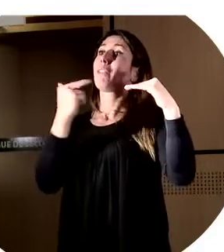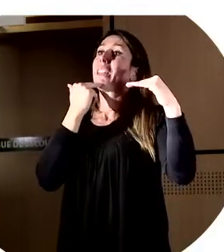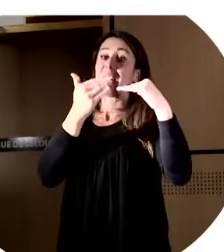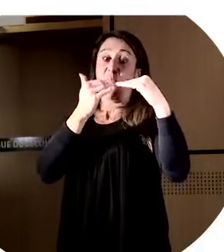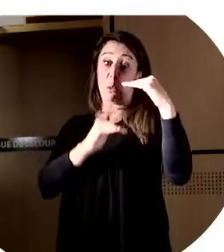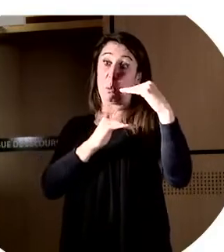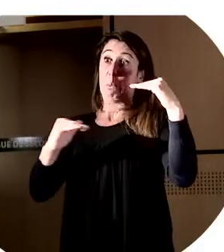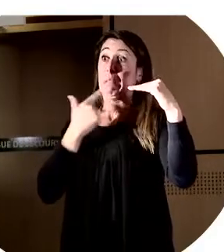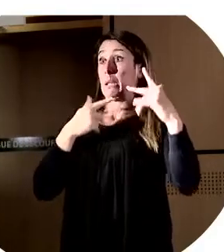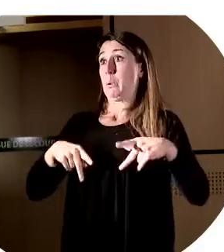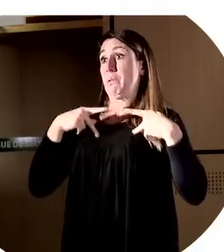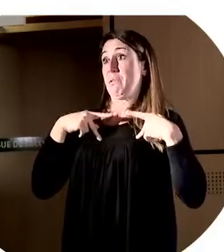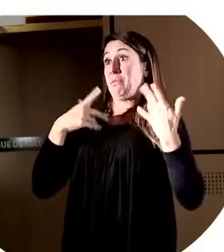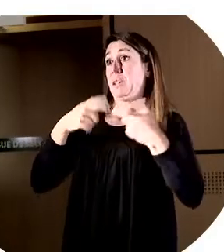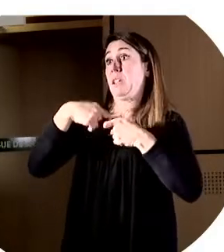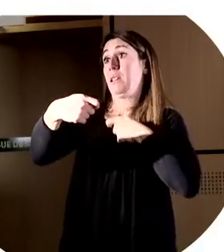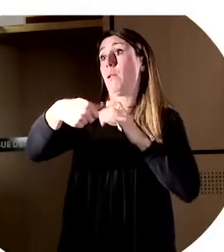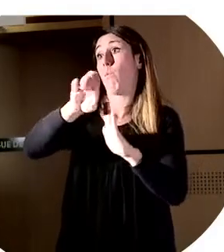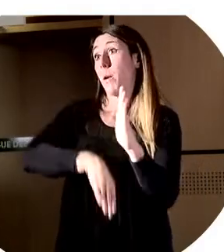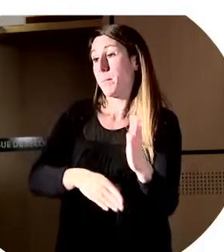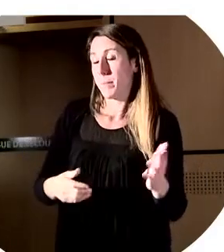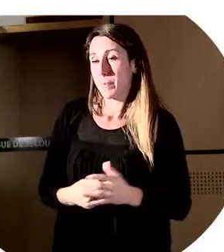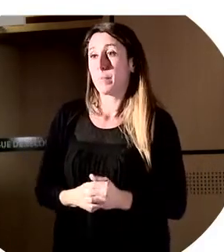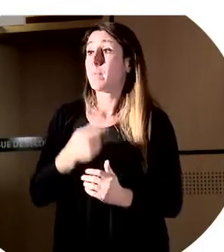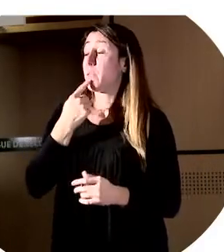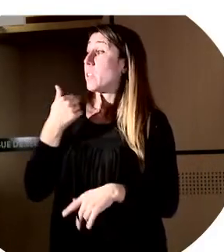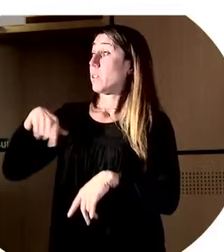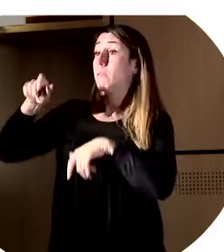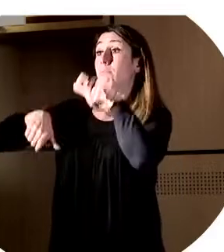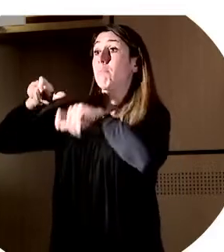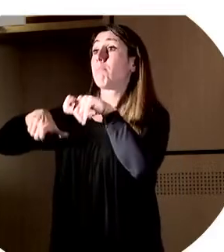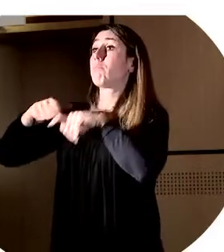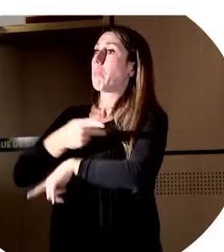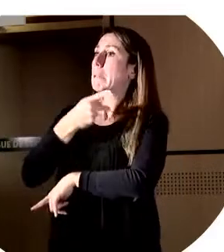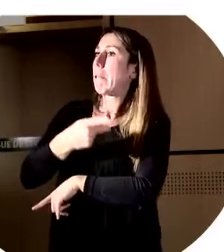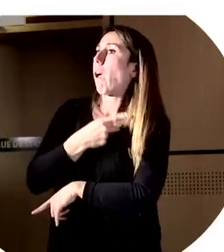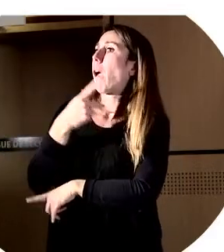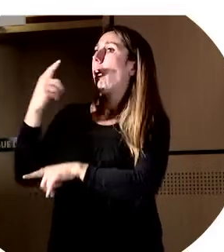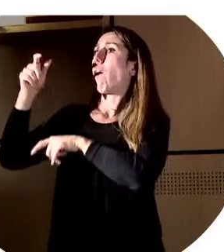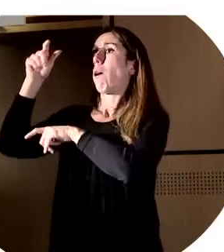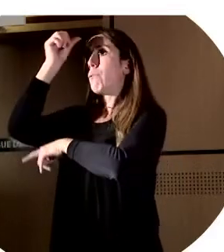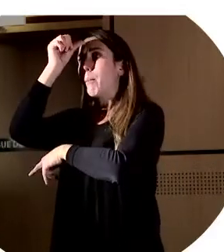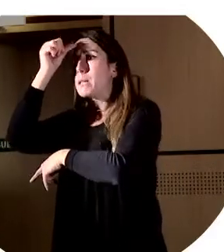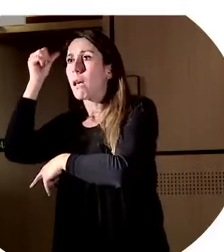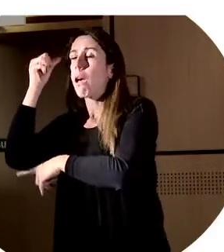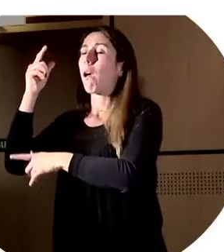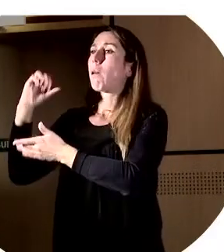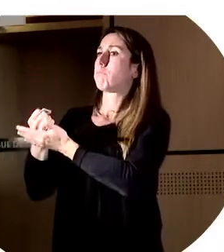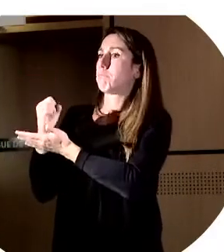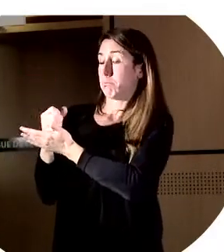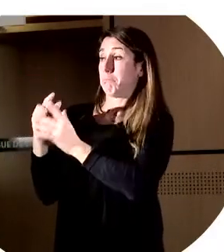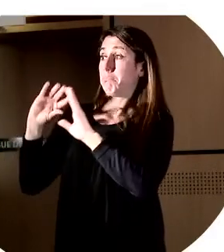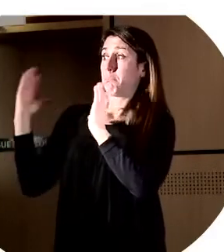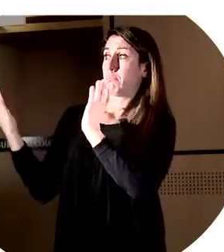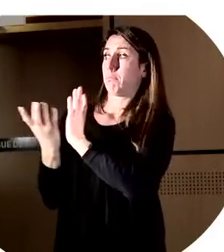ce seuil d'efficacité permet aux pharmaciens ou aux médecins, au corps médical, de fixer